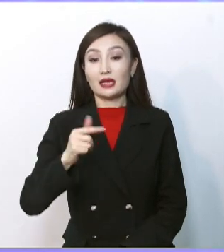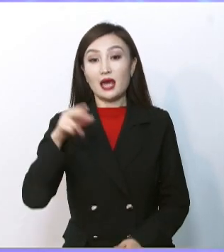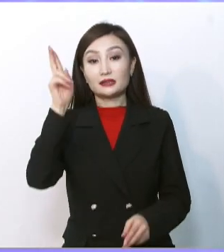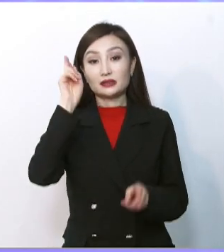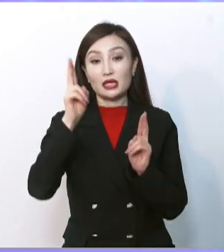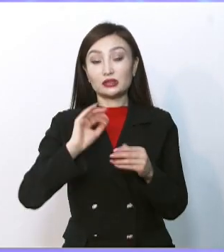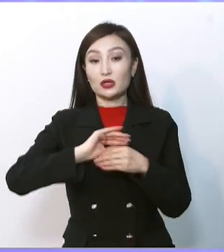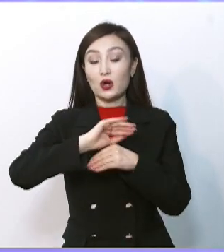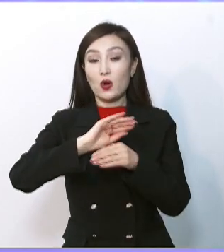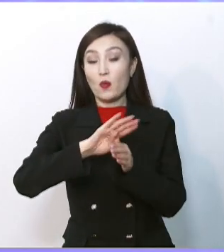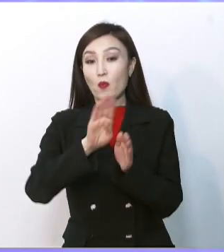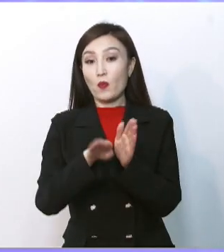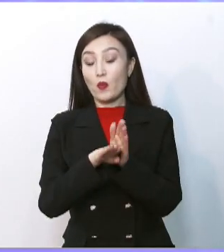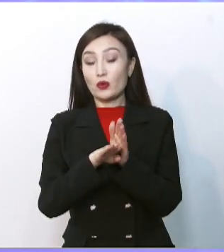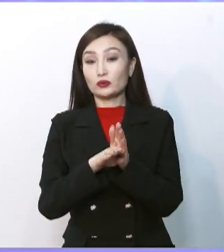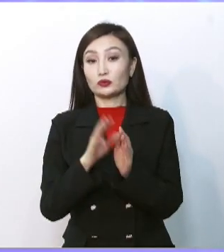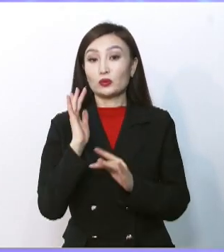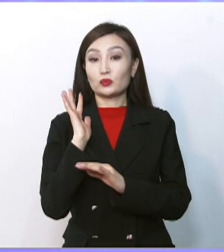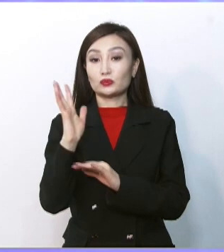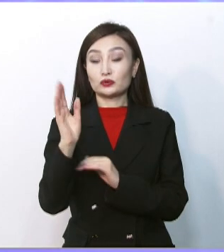кустом, мышки в траве.